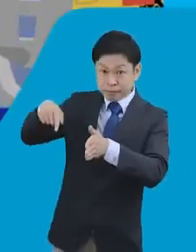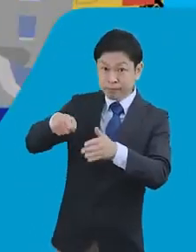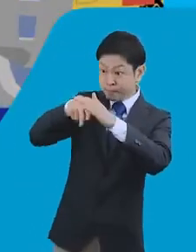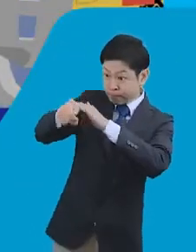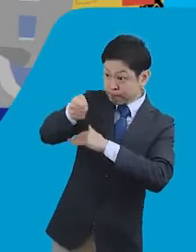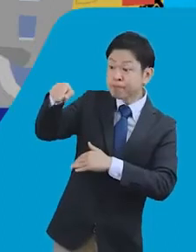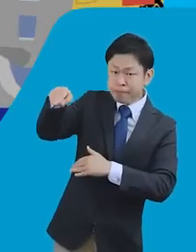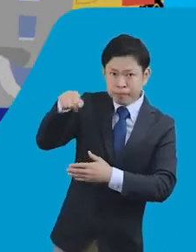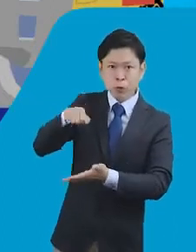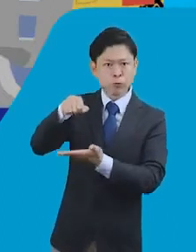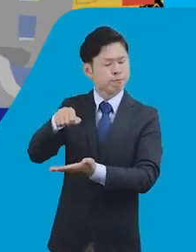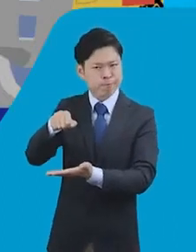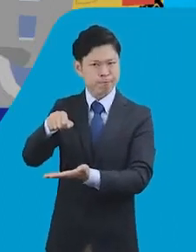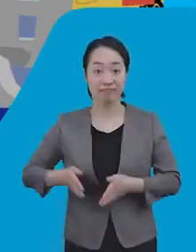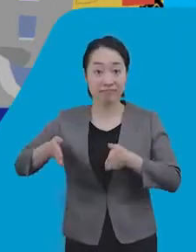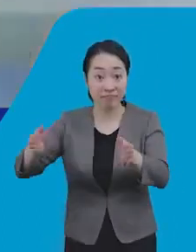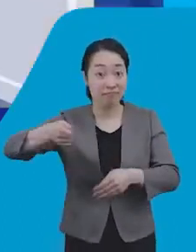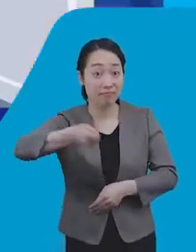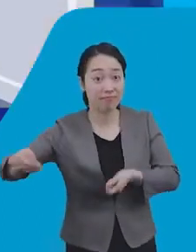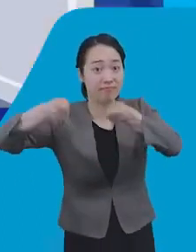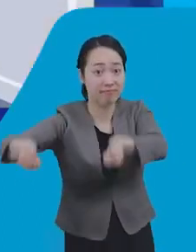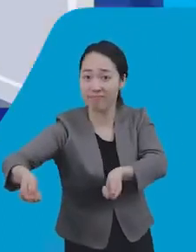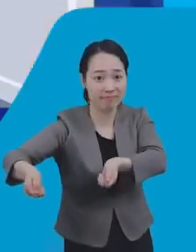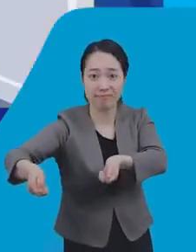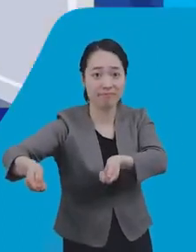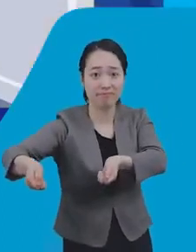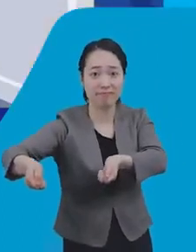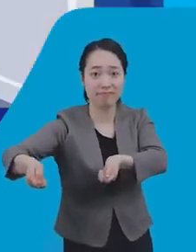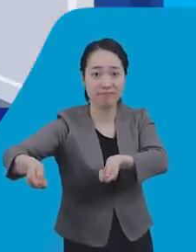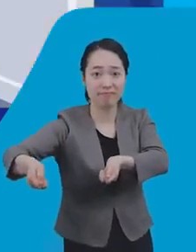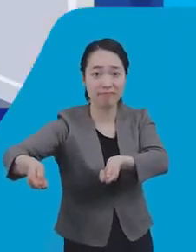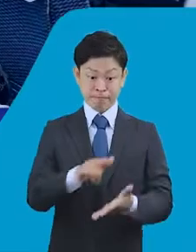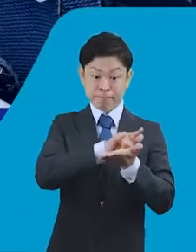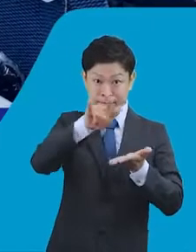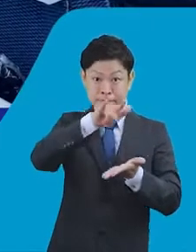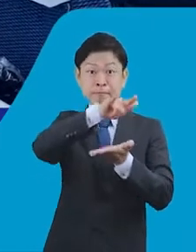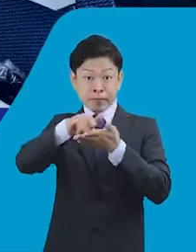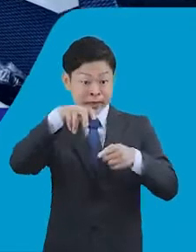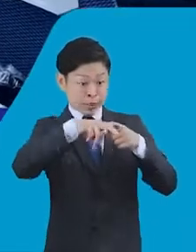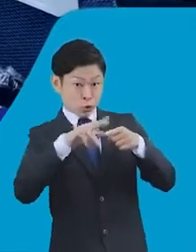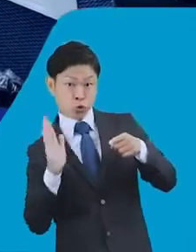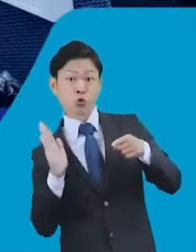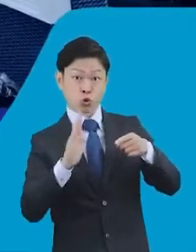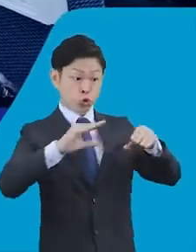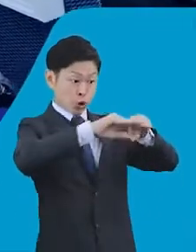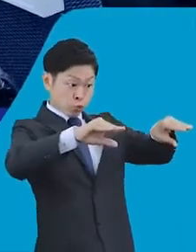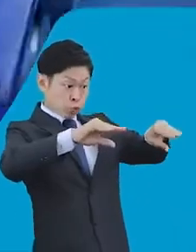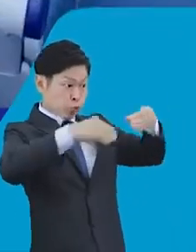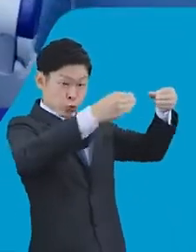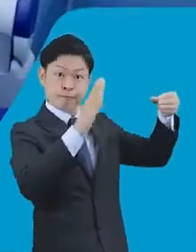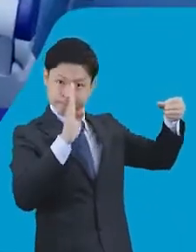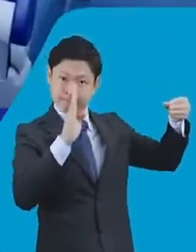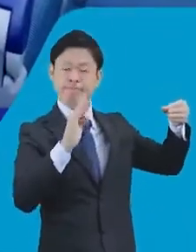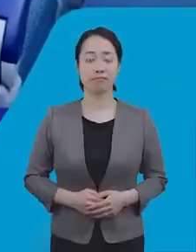路や非常口付近には手荷物を置かないでください。 Nothing should block the aisle or exits。 離陸着陸の際は座席とテーブルを元